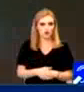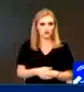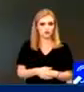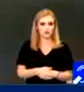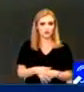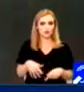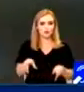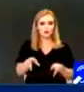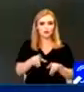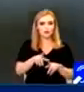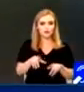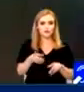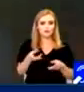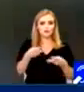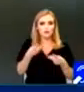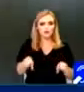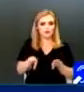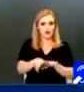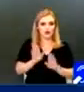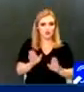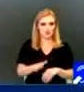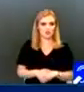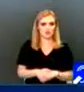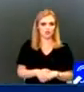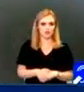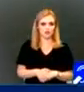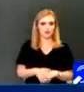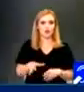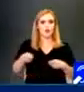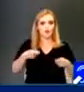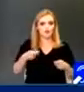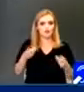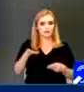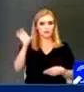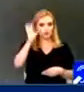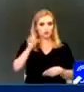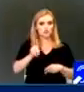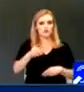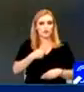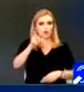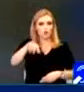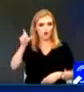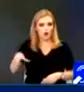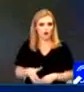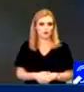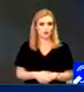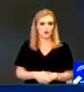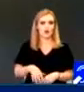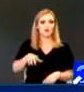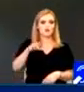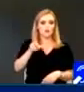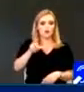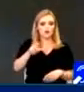lăsat să compare lucrurile, să asculte o formațiune politică, să asculte altă formațiune politică, să asculte o